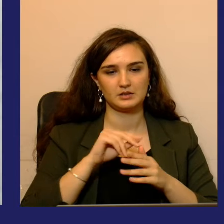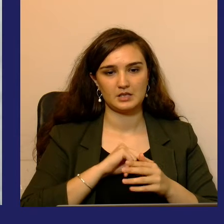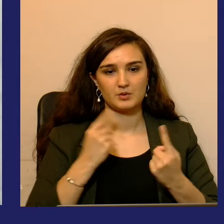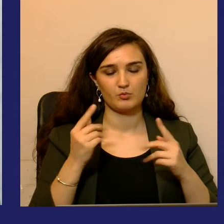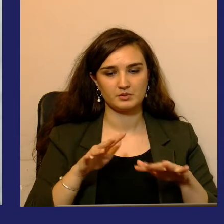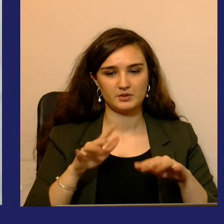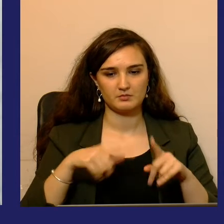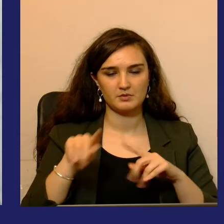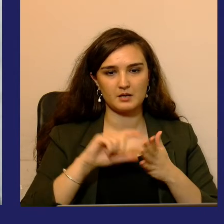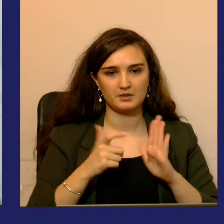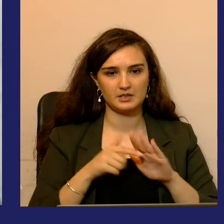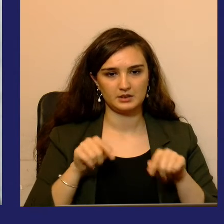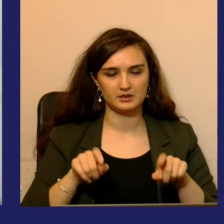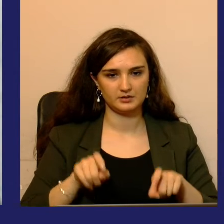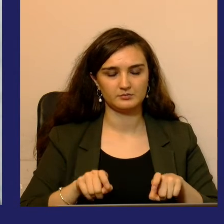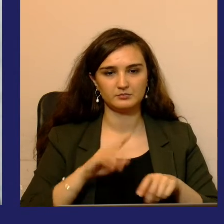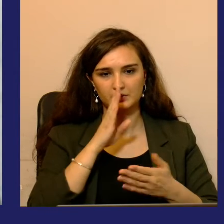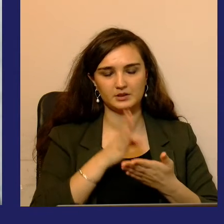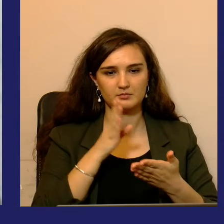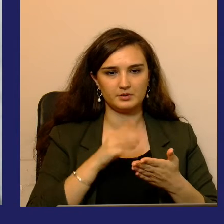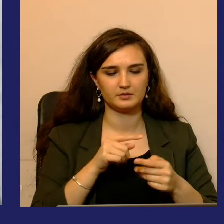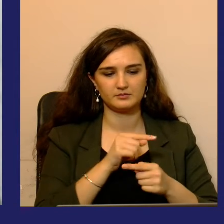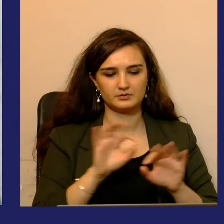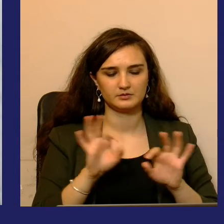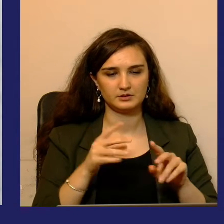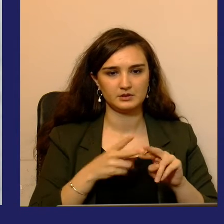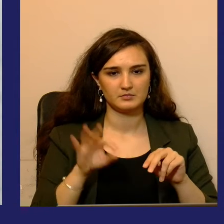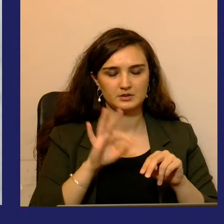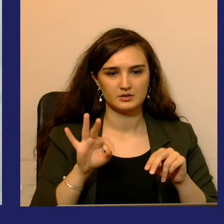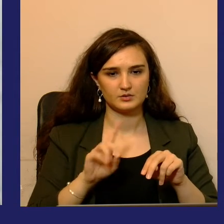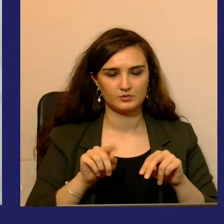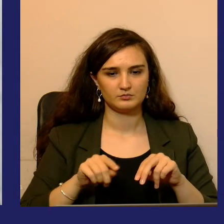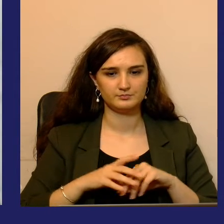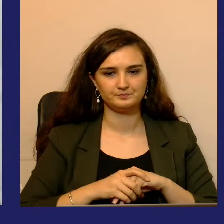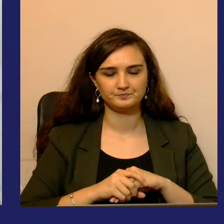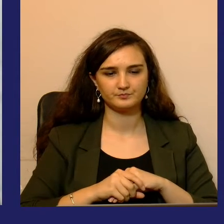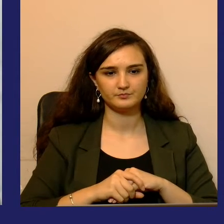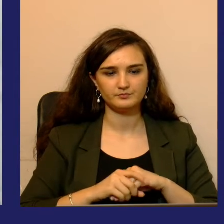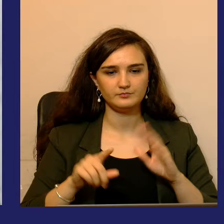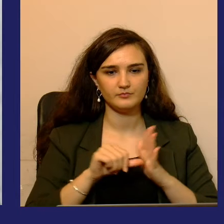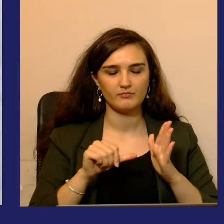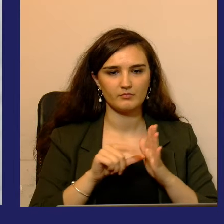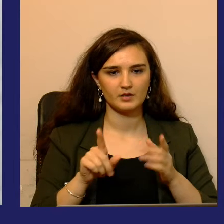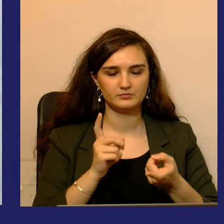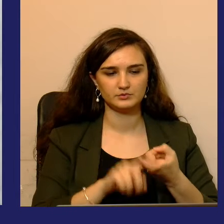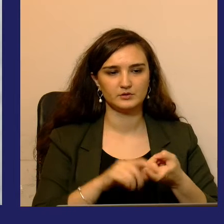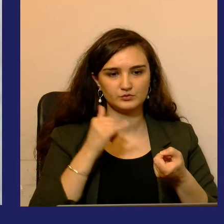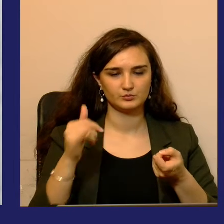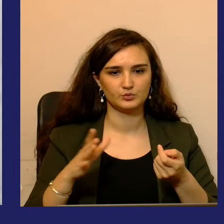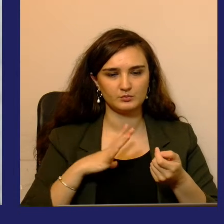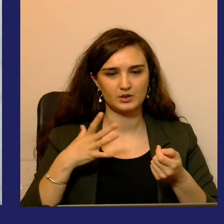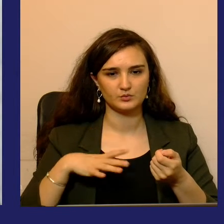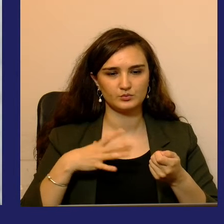მაღალხარისხოვანი პირებმა კაბინეტიდან პირდაპირ გაუსვეს ხაზი იმას, რომ ეს დახმარება დაკავშირებული იყო